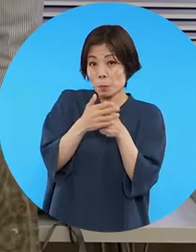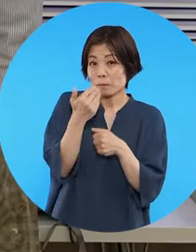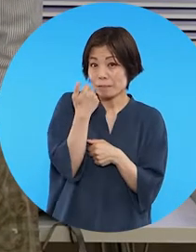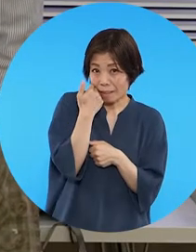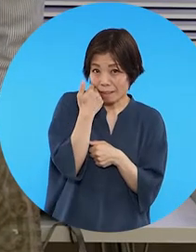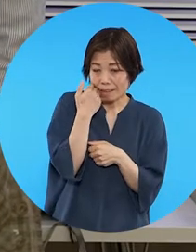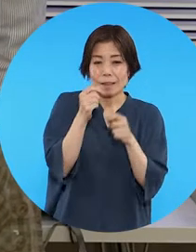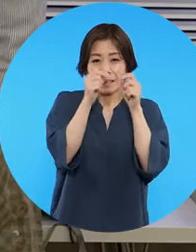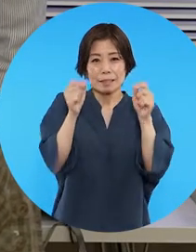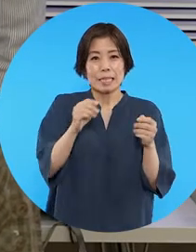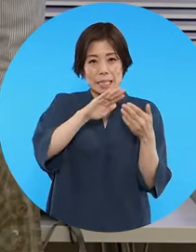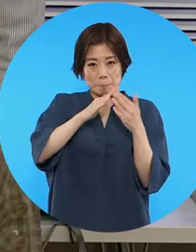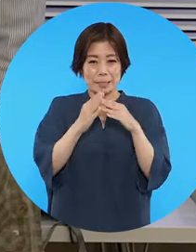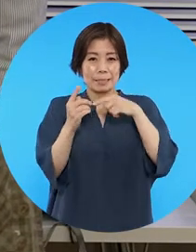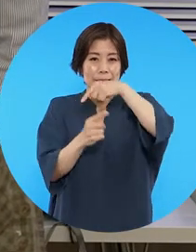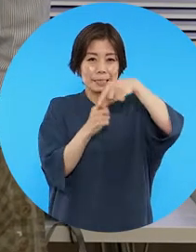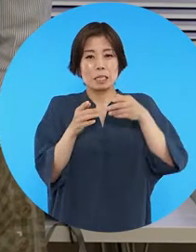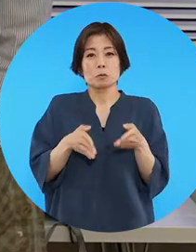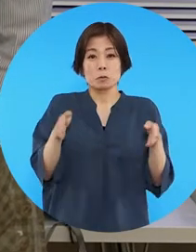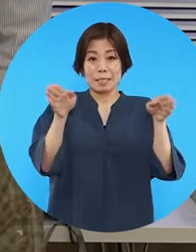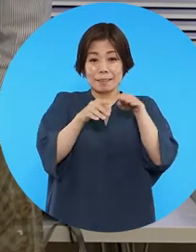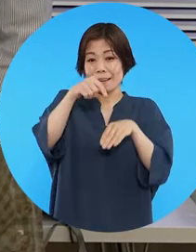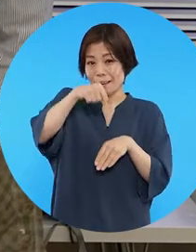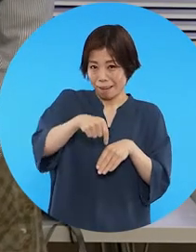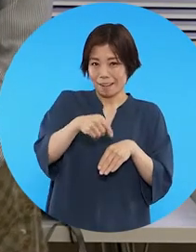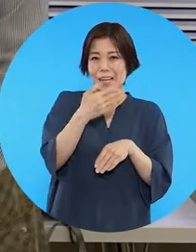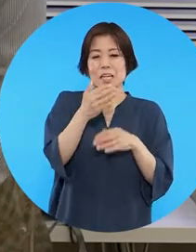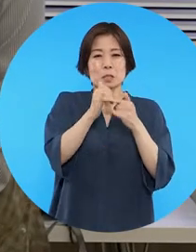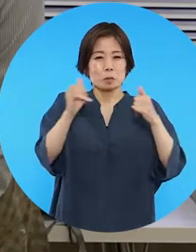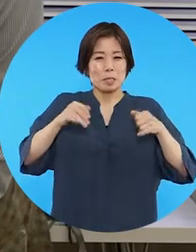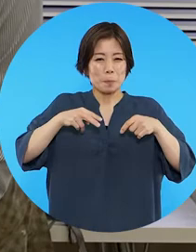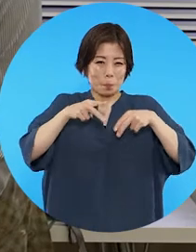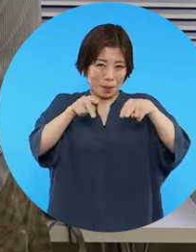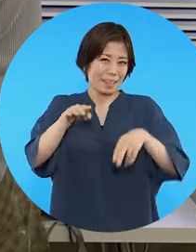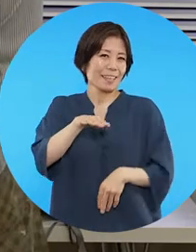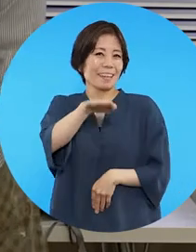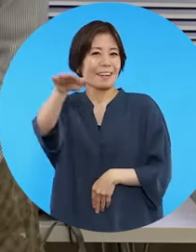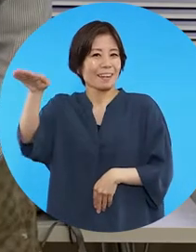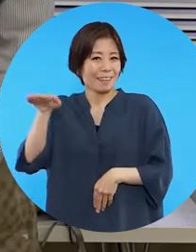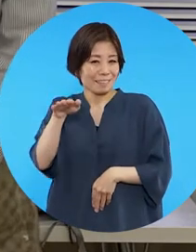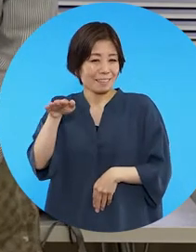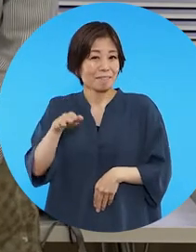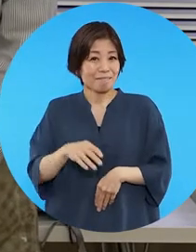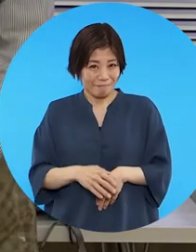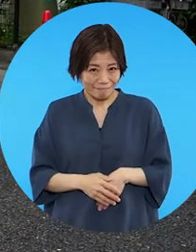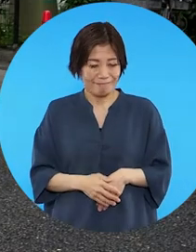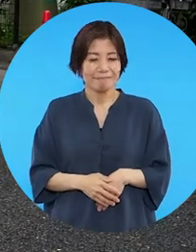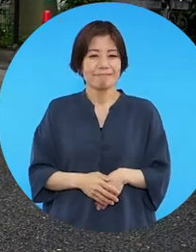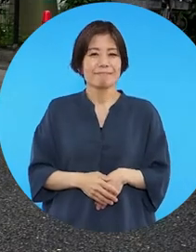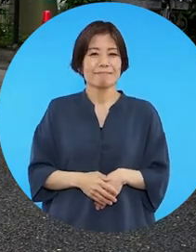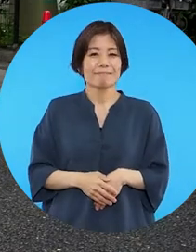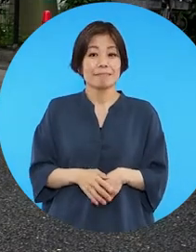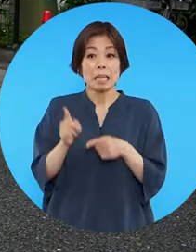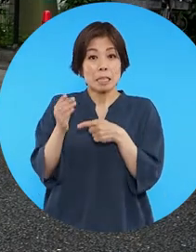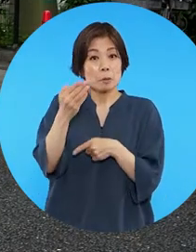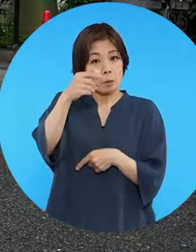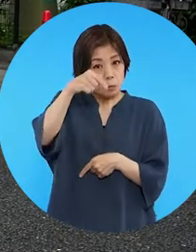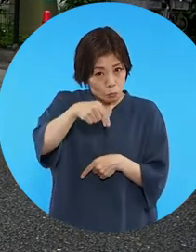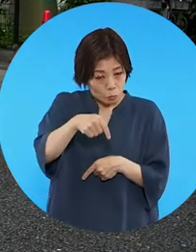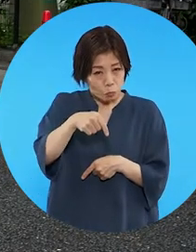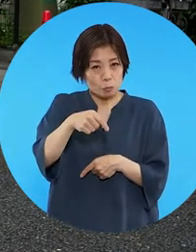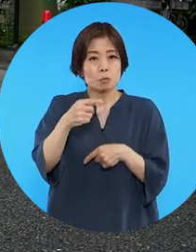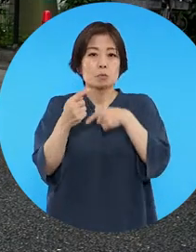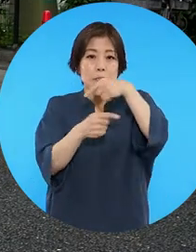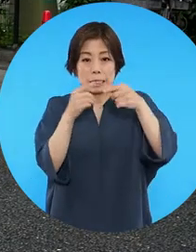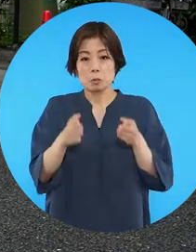ただくのは関町リサイクルセンターで活動している区民ボランティアの皆さんです。区内に